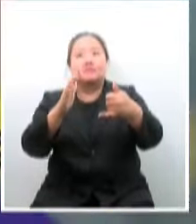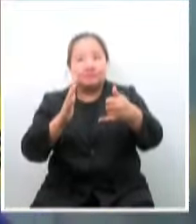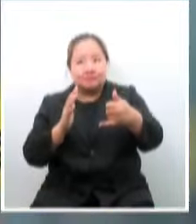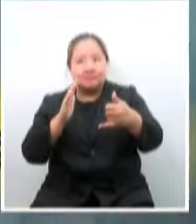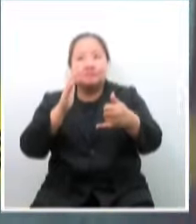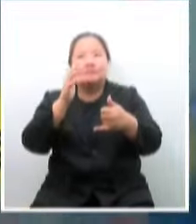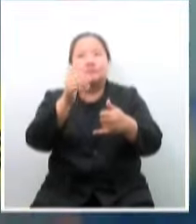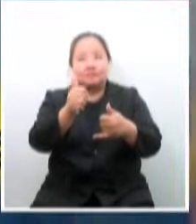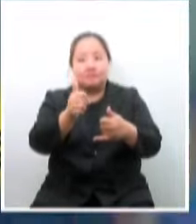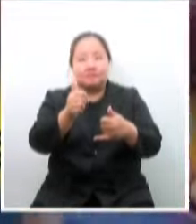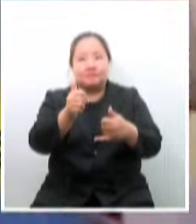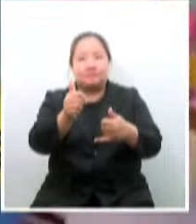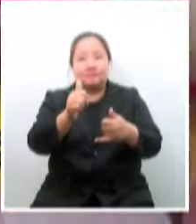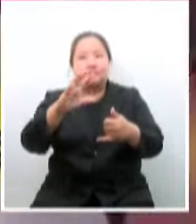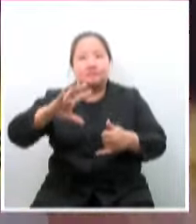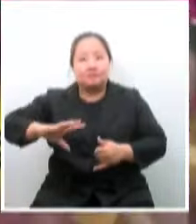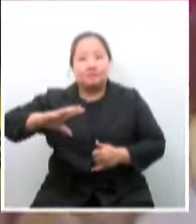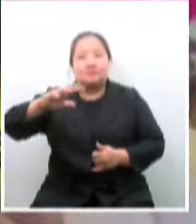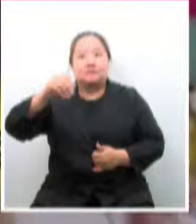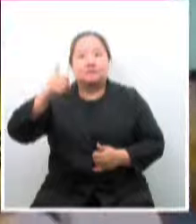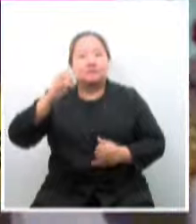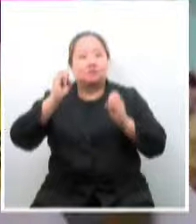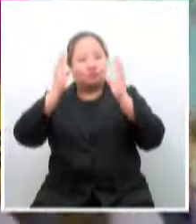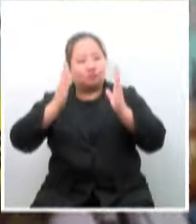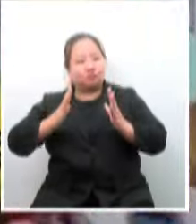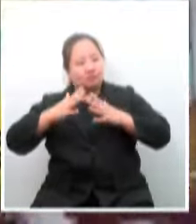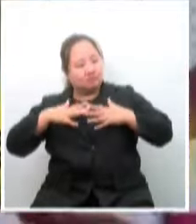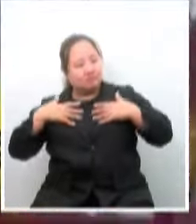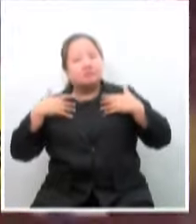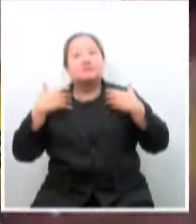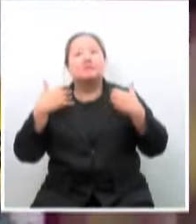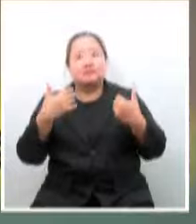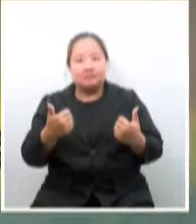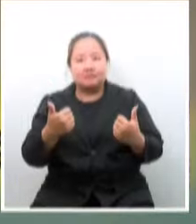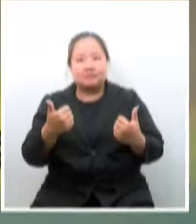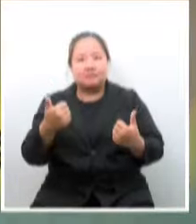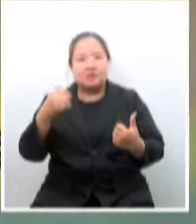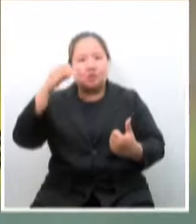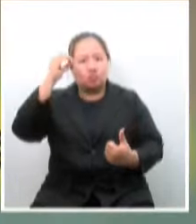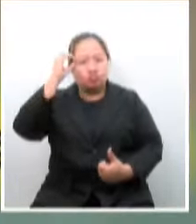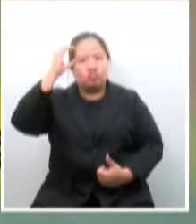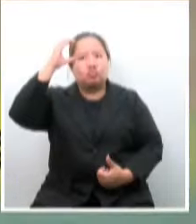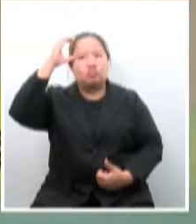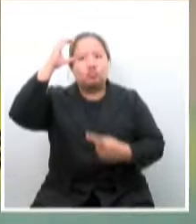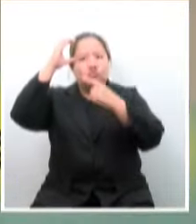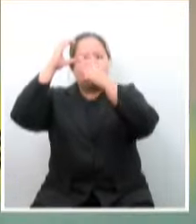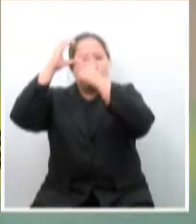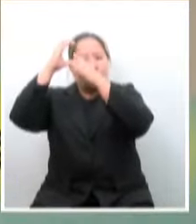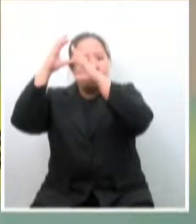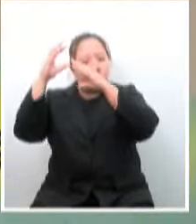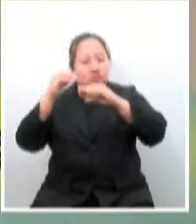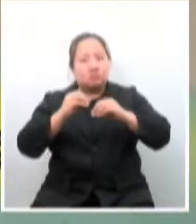ได้ดีโชคดีครูก็สนใจแต่อย่าเอาความ